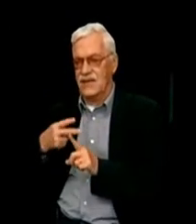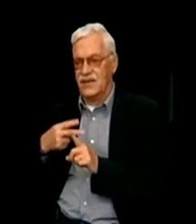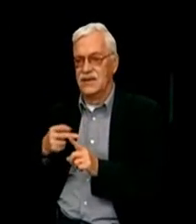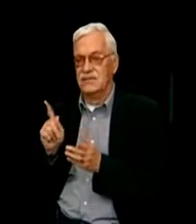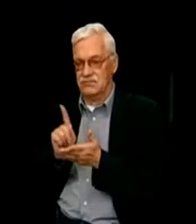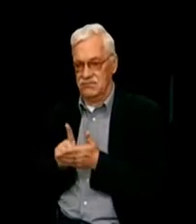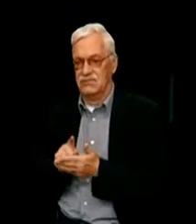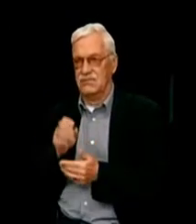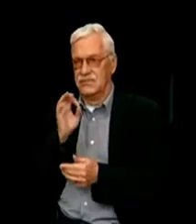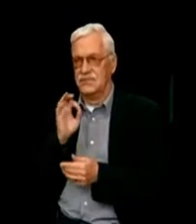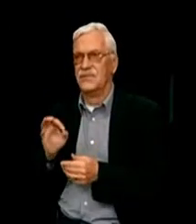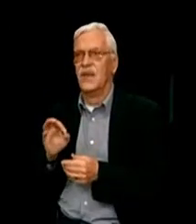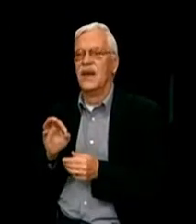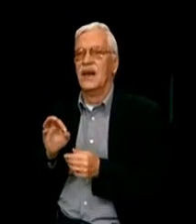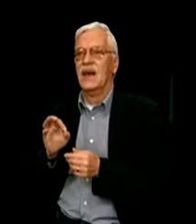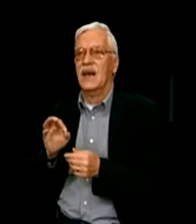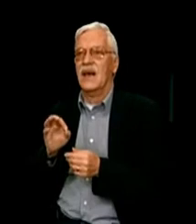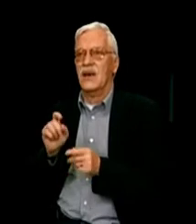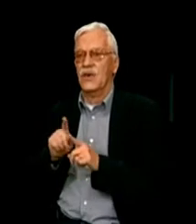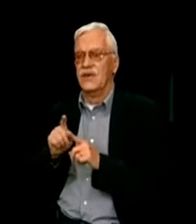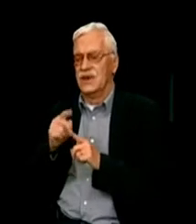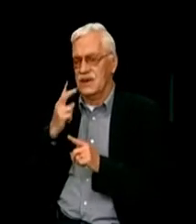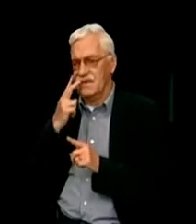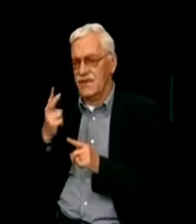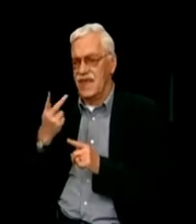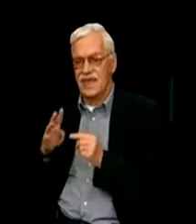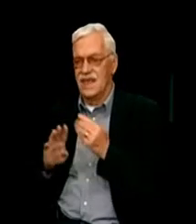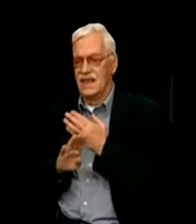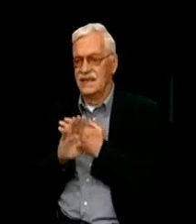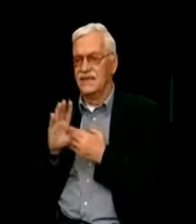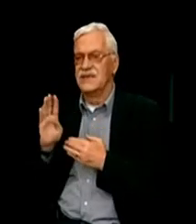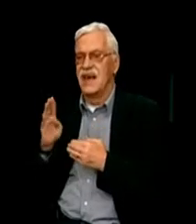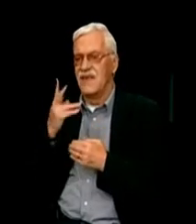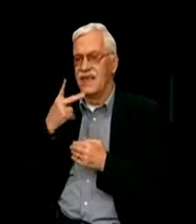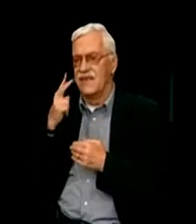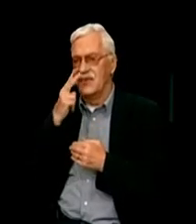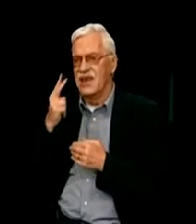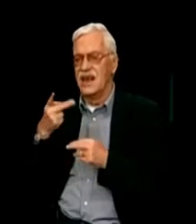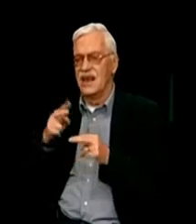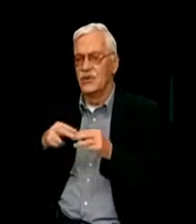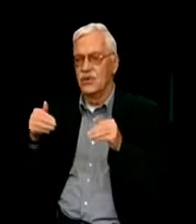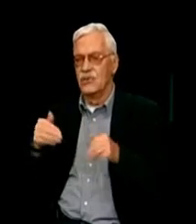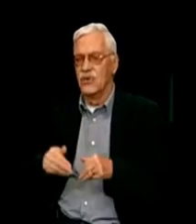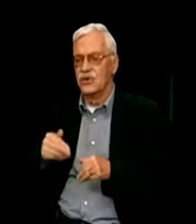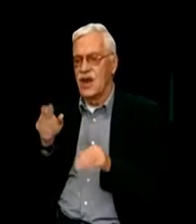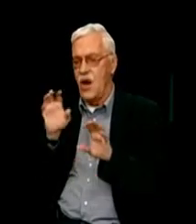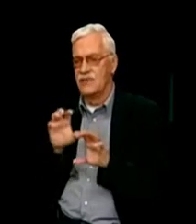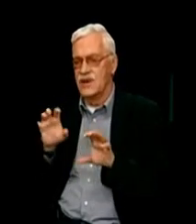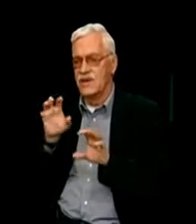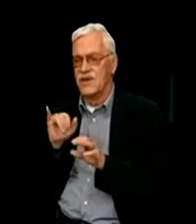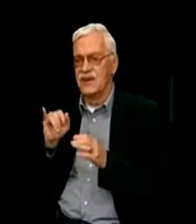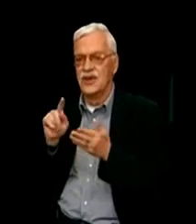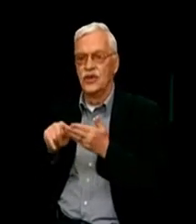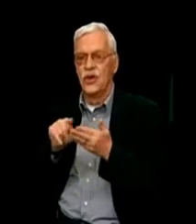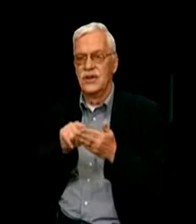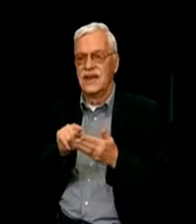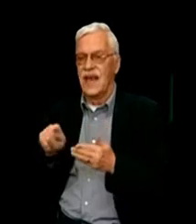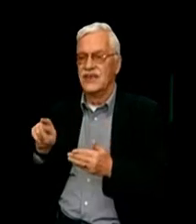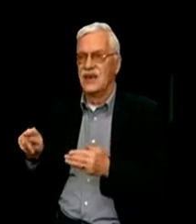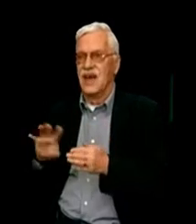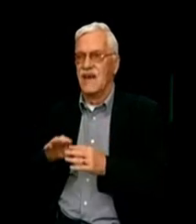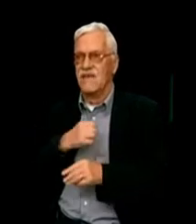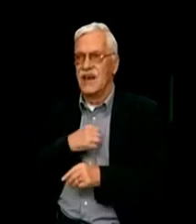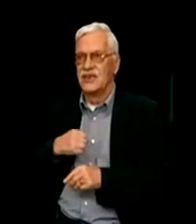medal także zasługuje niewidzialna wystawa, którą już od 5 lat można oglądać, a właściwie dotykać w Warszawie.